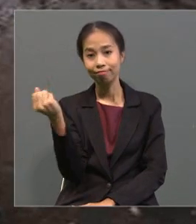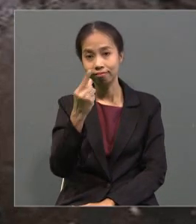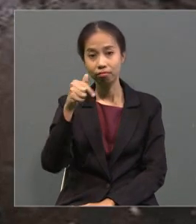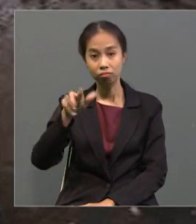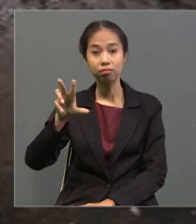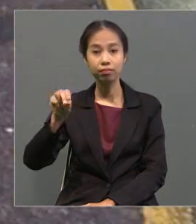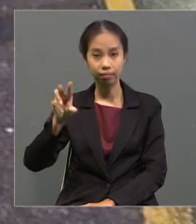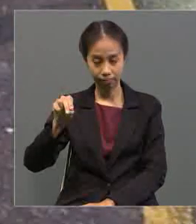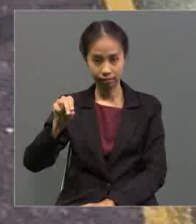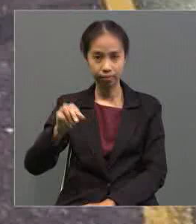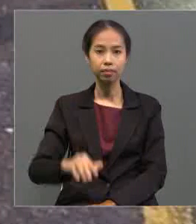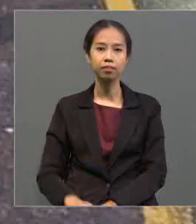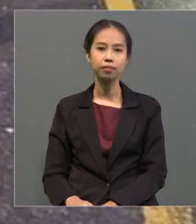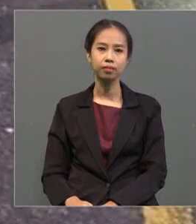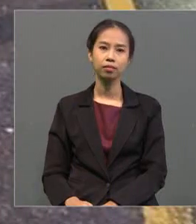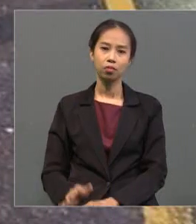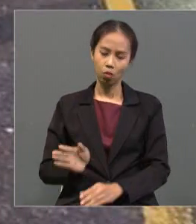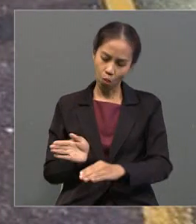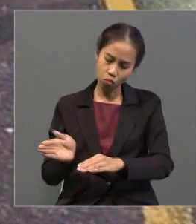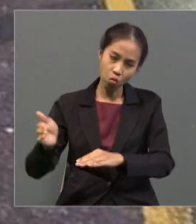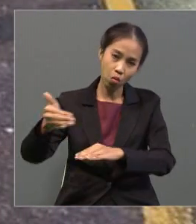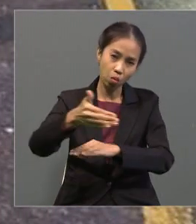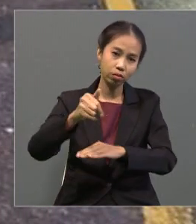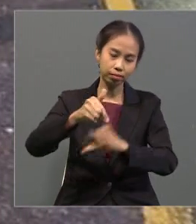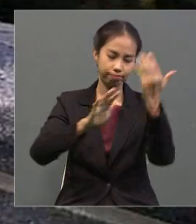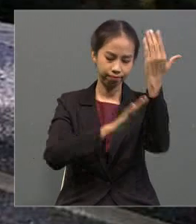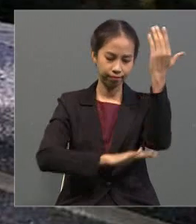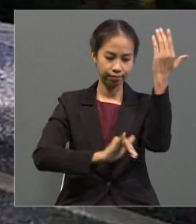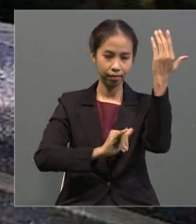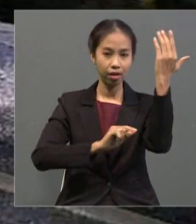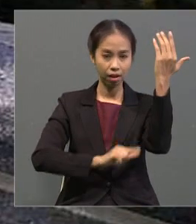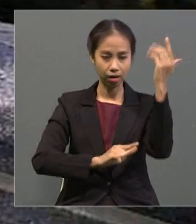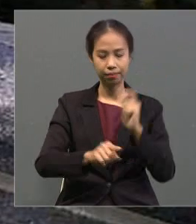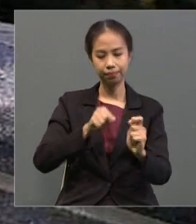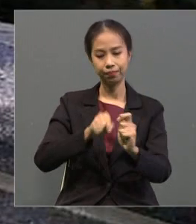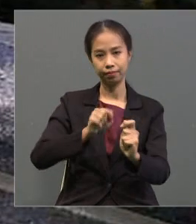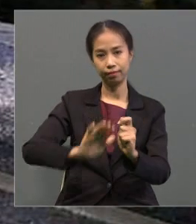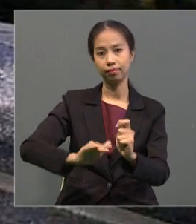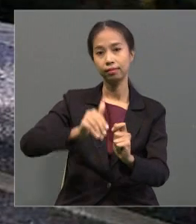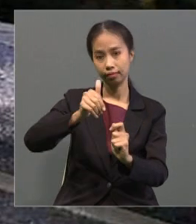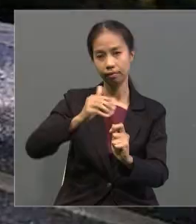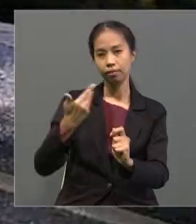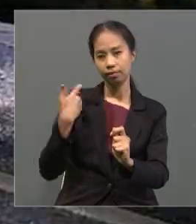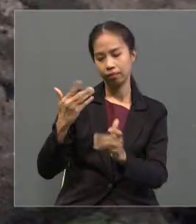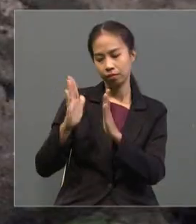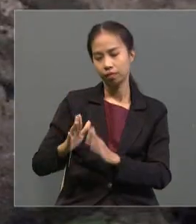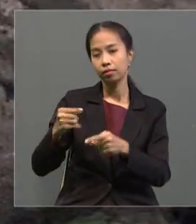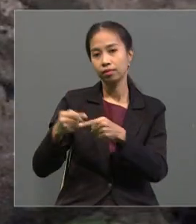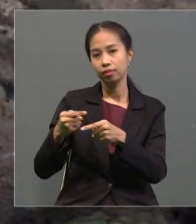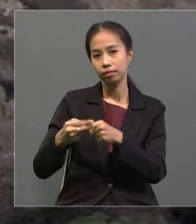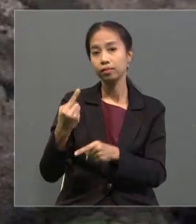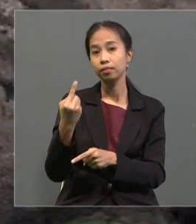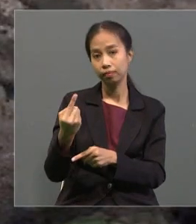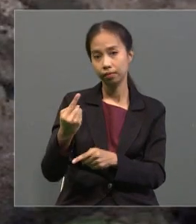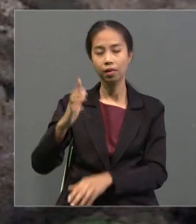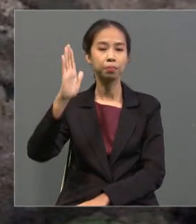โค้งหน้าสันเขื่อนสวนศรีเมืองที่เขตเทศบาลนครยะลาอำเภอเมืองจังหวัดยะลานะครับเบื้องต้นมีผู้บาดเจ็บ 1คนคือ